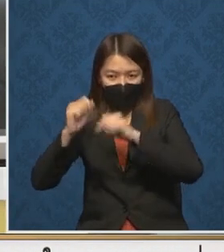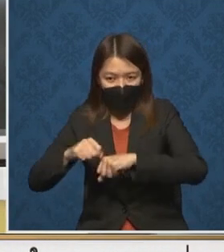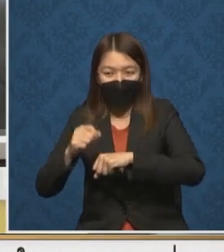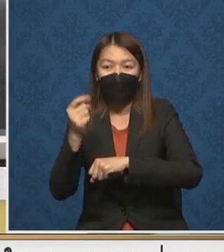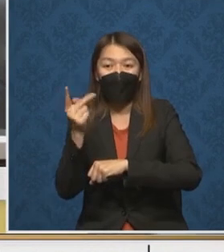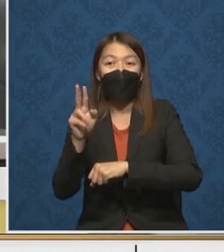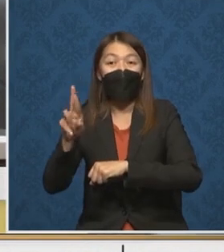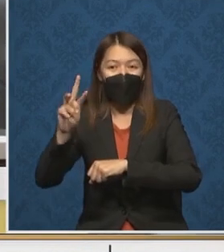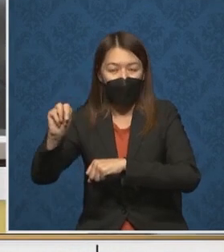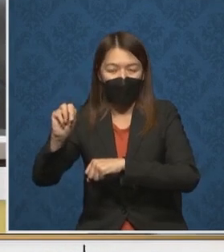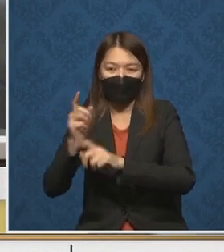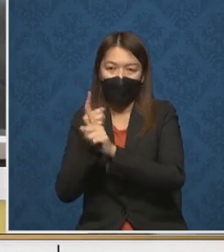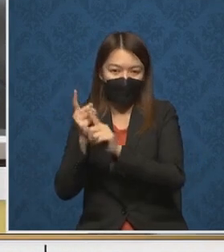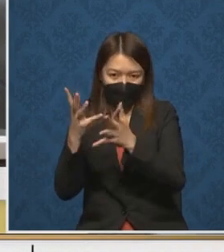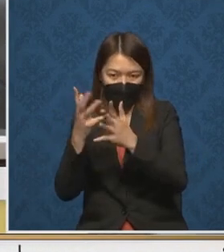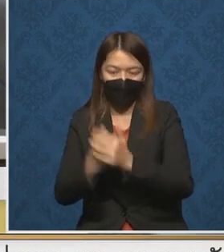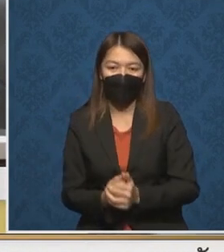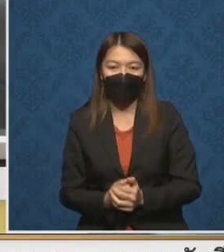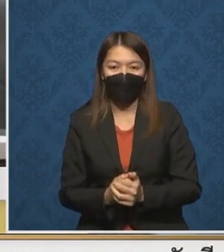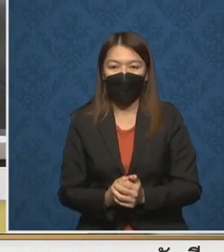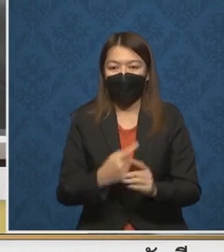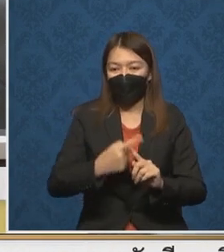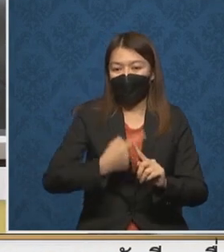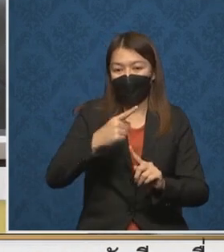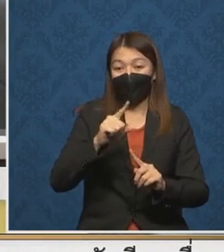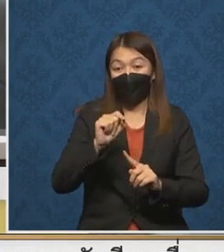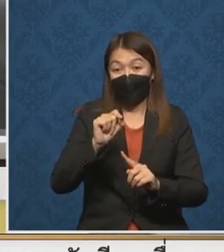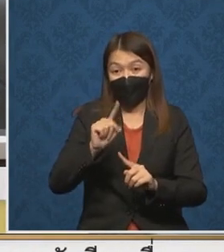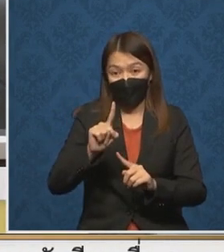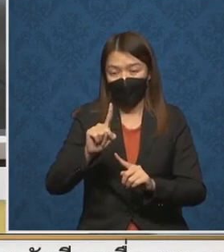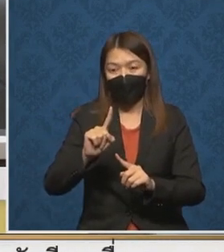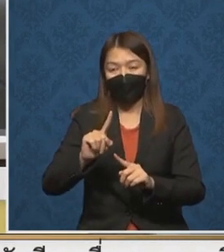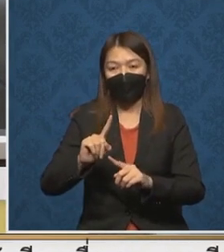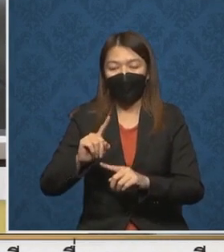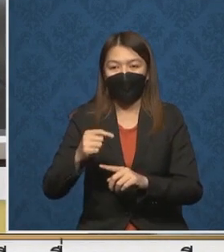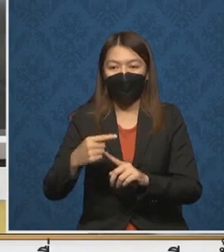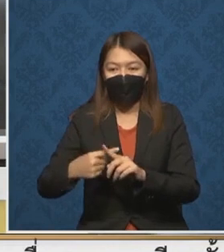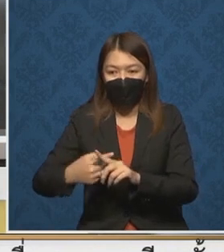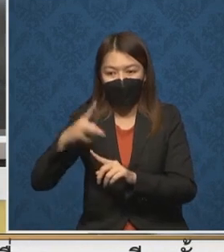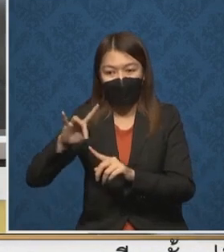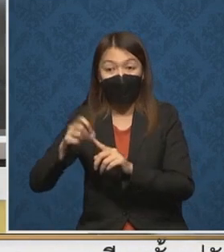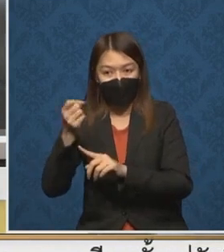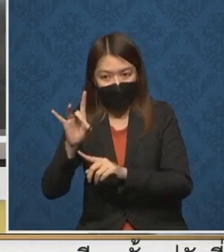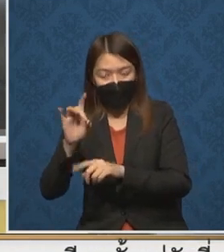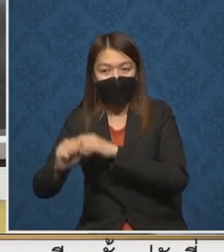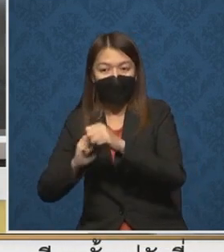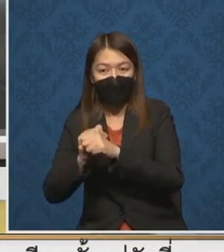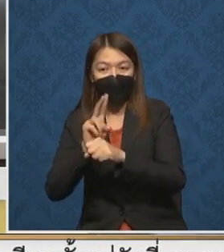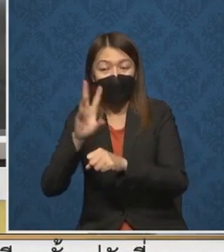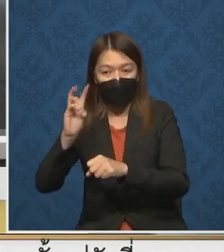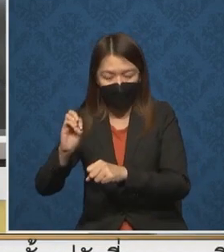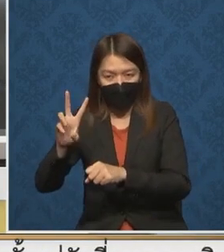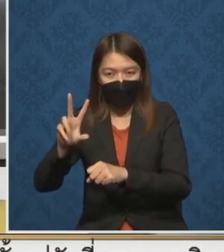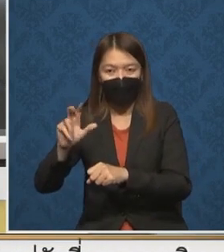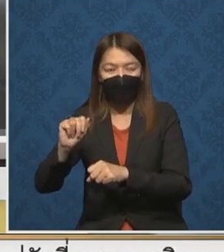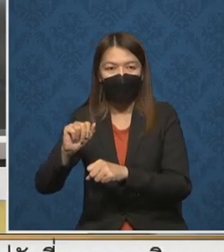62 วันที่ 21กรา 2563แล้วก็วันที่ 18 สงหา 2563รวม